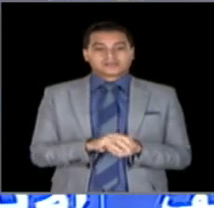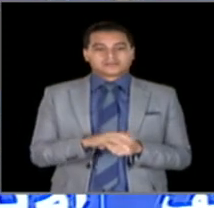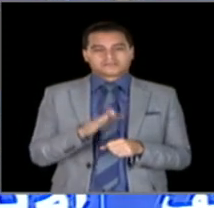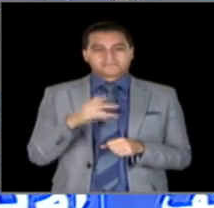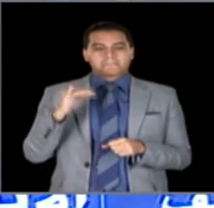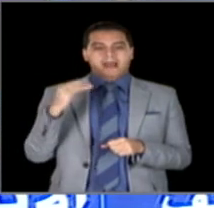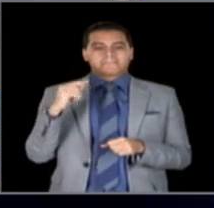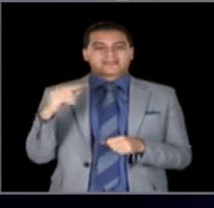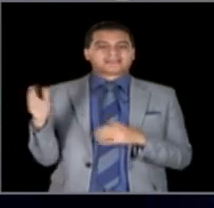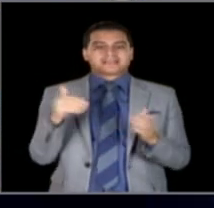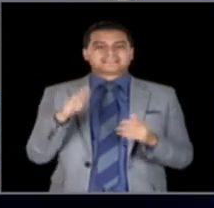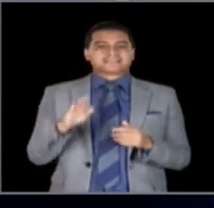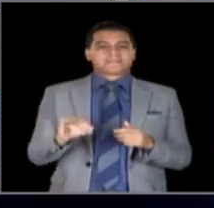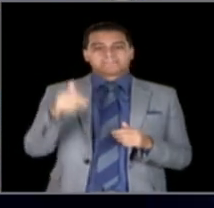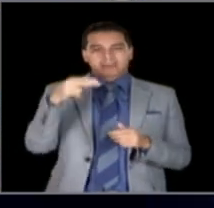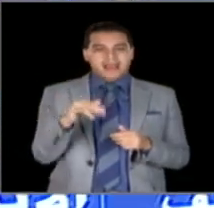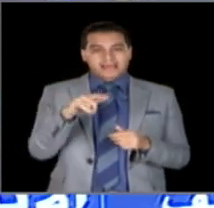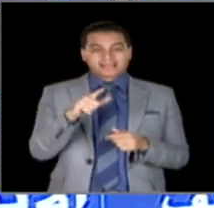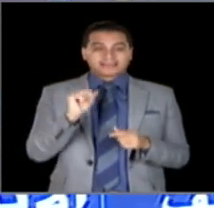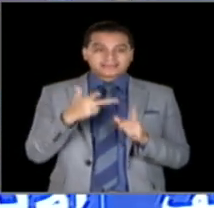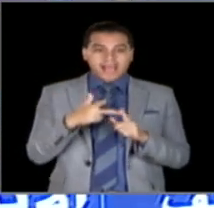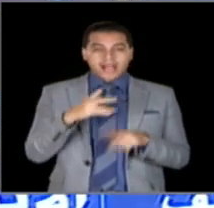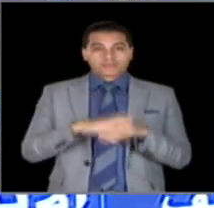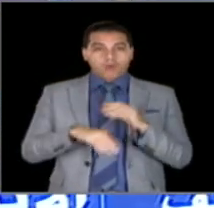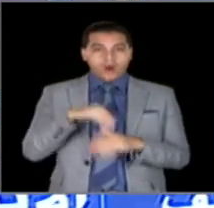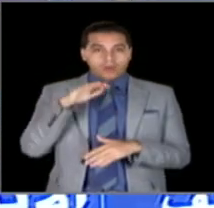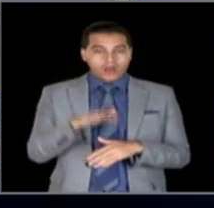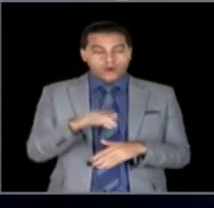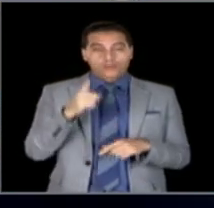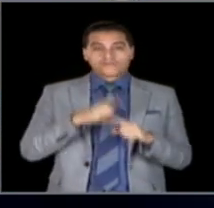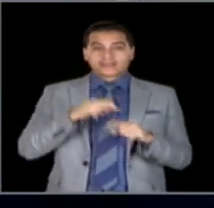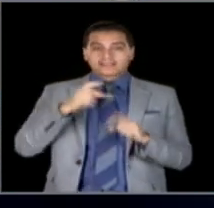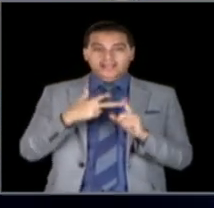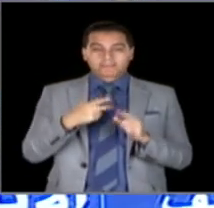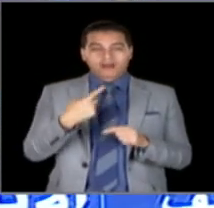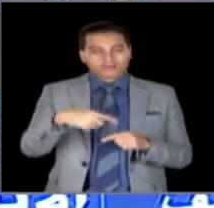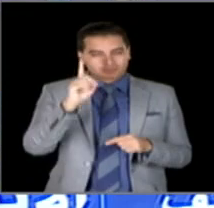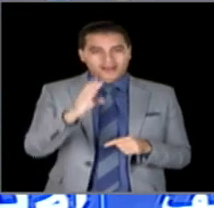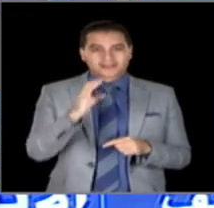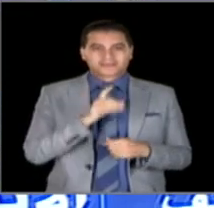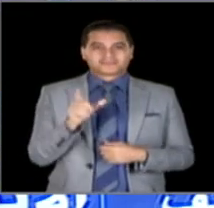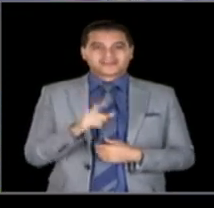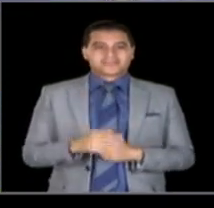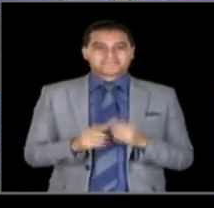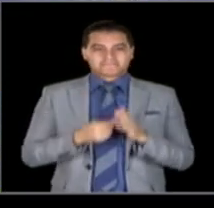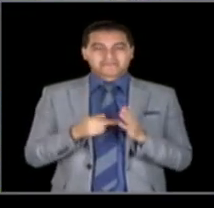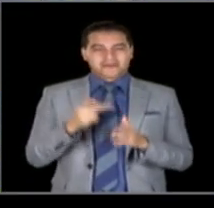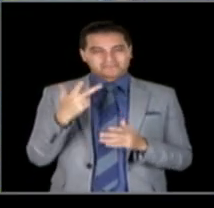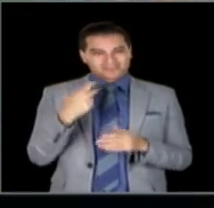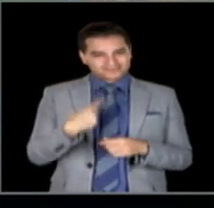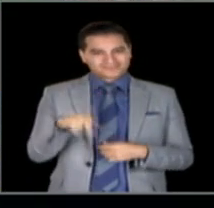أعتقد محمد إسماعيل. تالت ريسك تاخده وتالت مرة إجابة صحيحة.